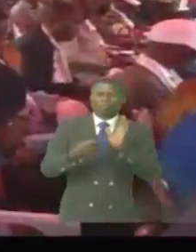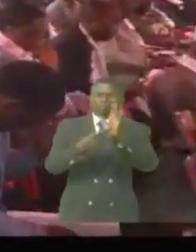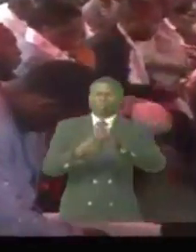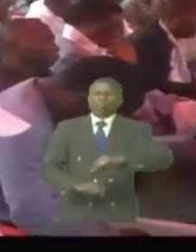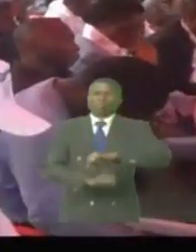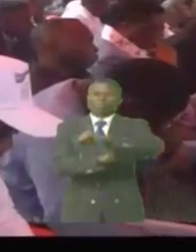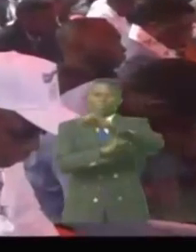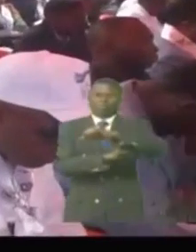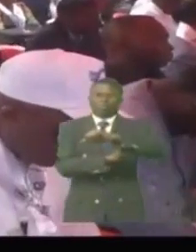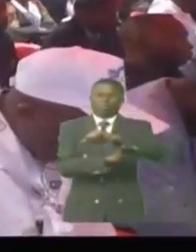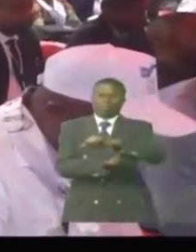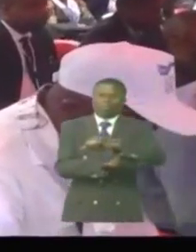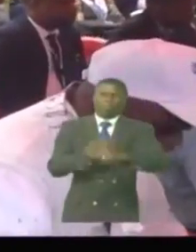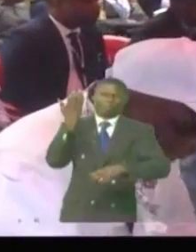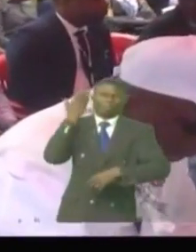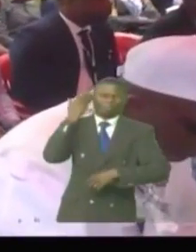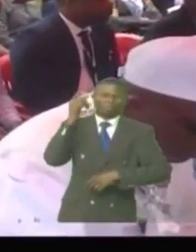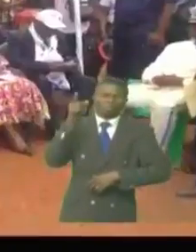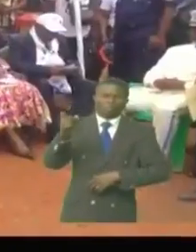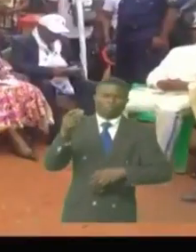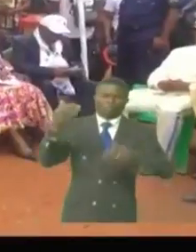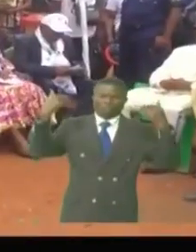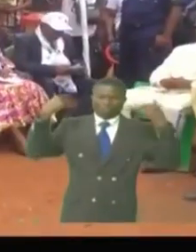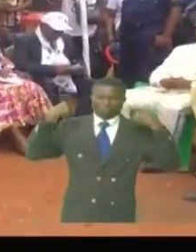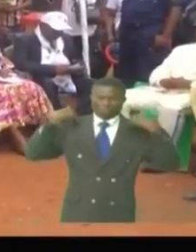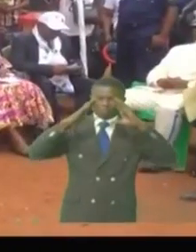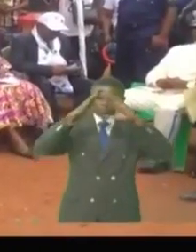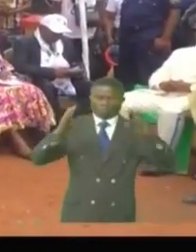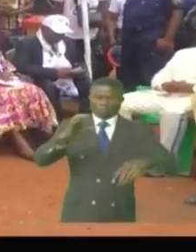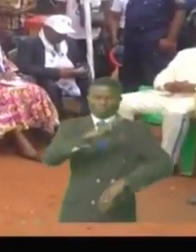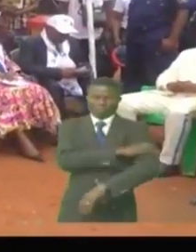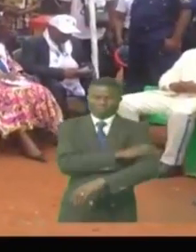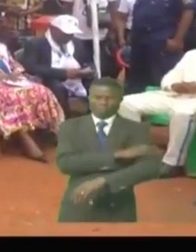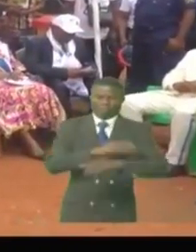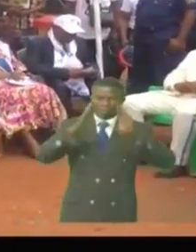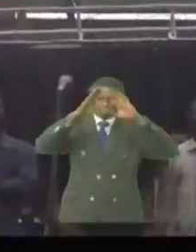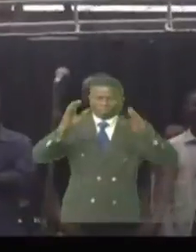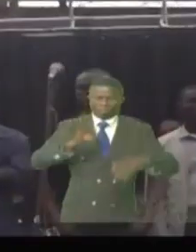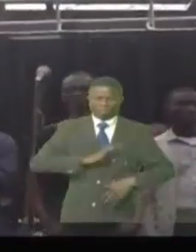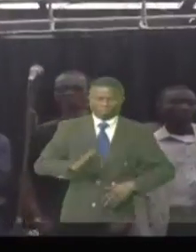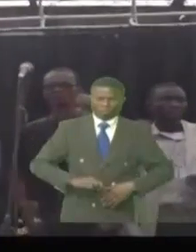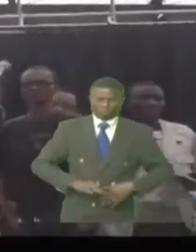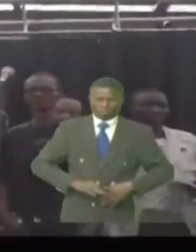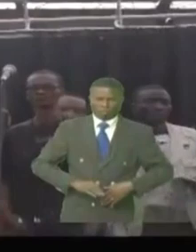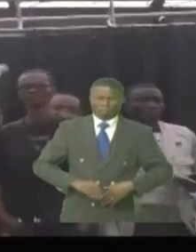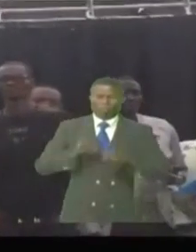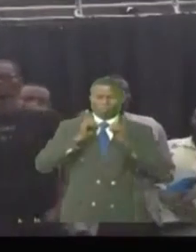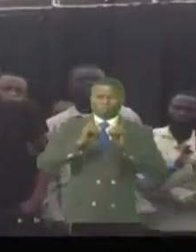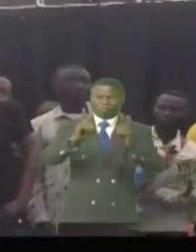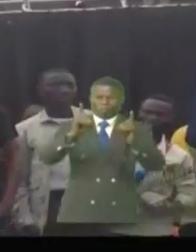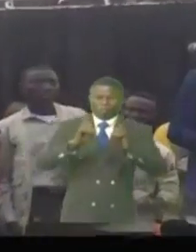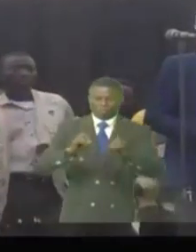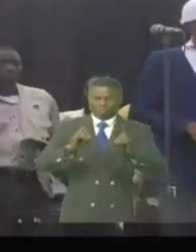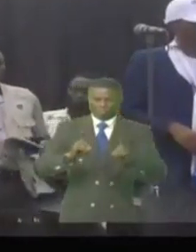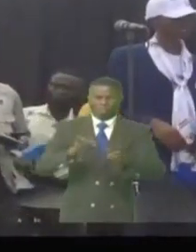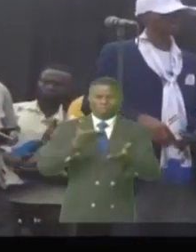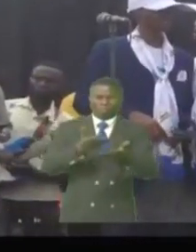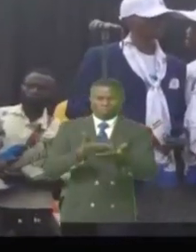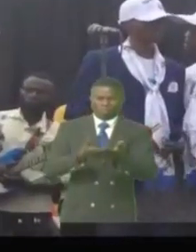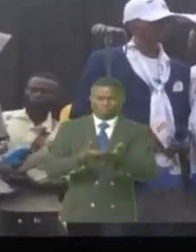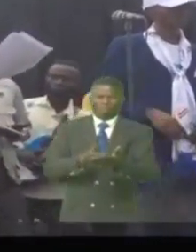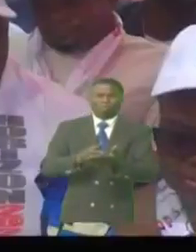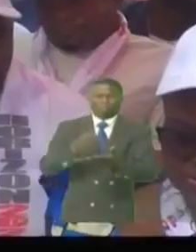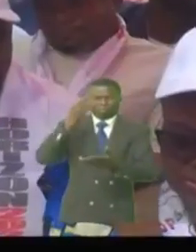soutien à Bruno Mitéou, le chef de la maison civile du chef de l'État. Après les allocutions des circonstances axées sur